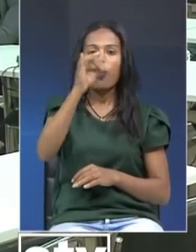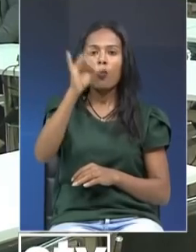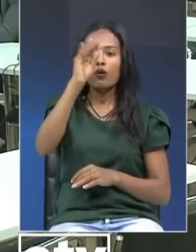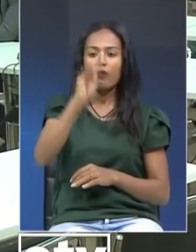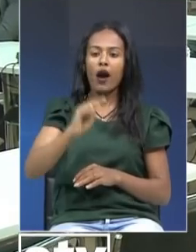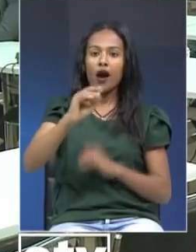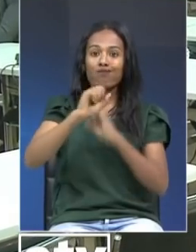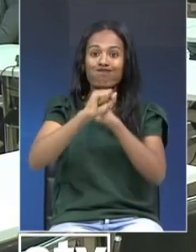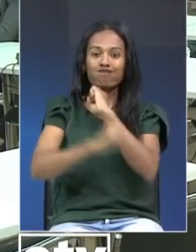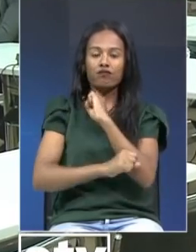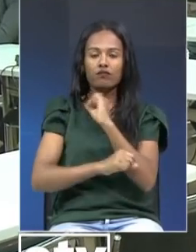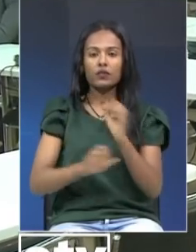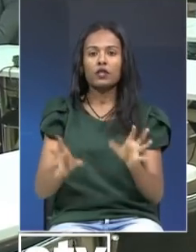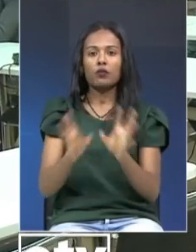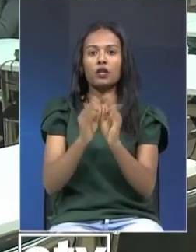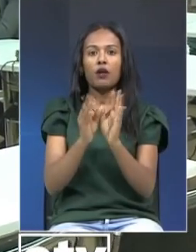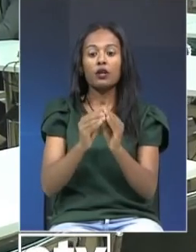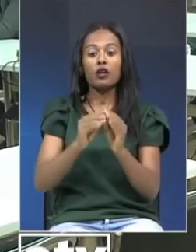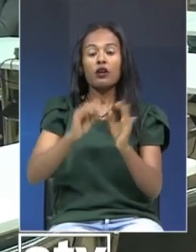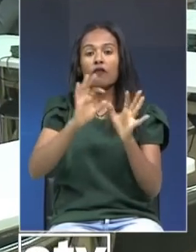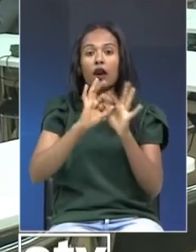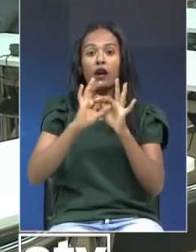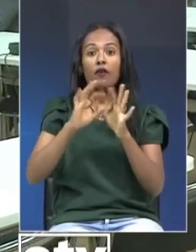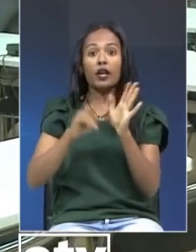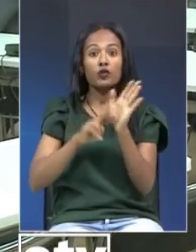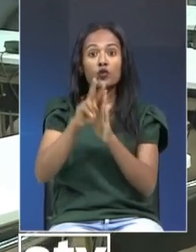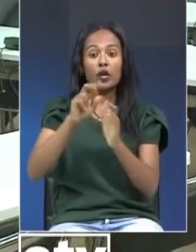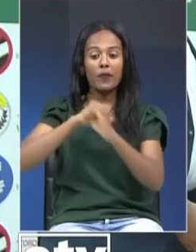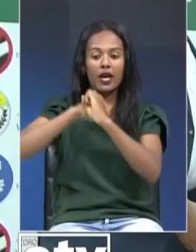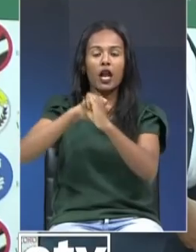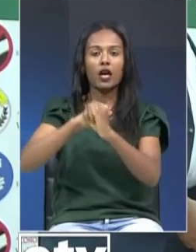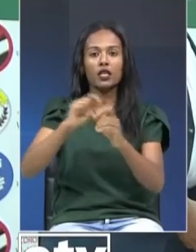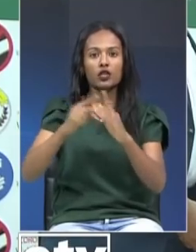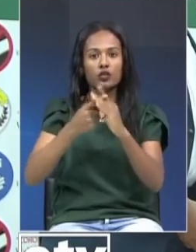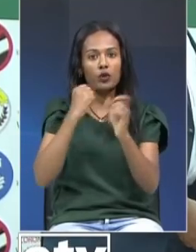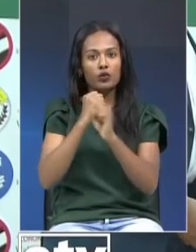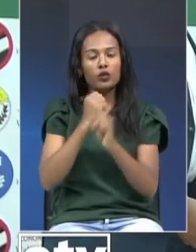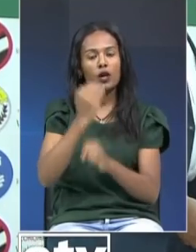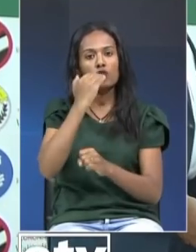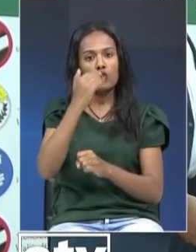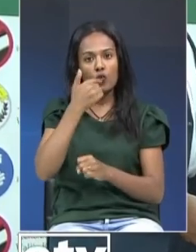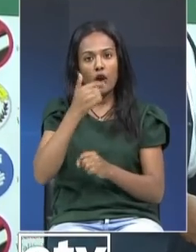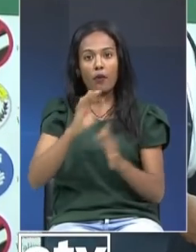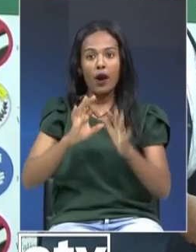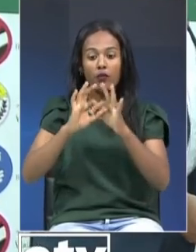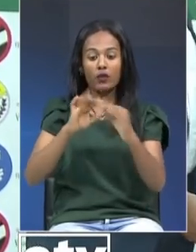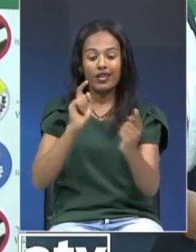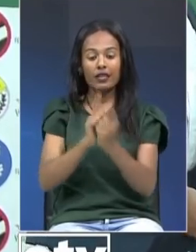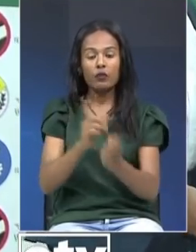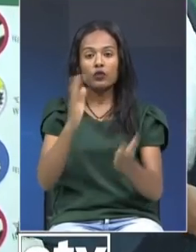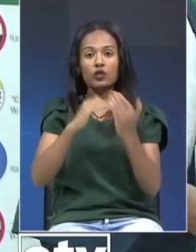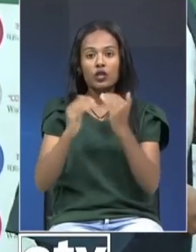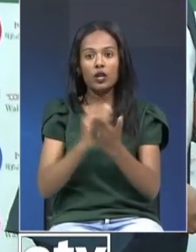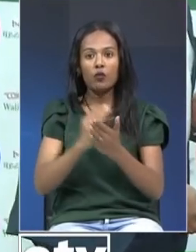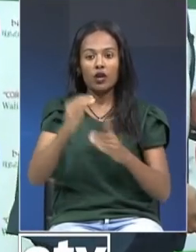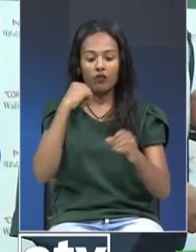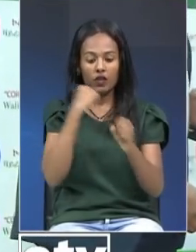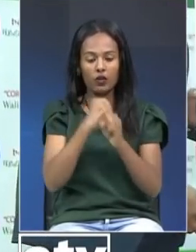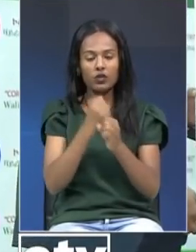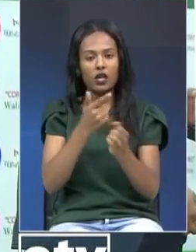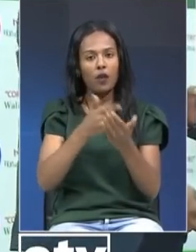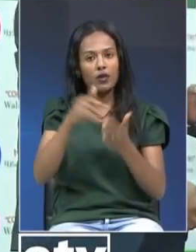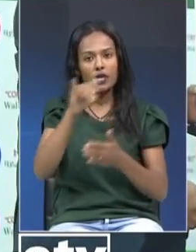ሰብሳቢ ቫይረሱን ለመከላከል የተጀመረው ስራ አበረታች ስለመሆኑ ገልጸዋል። ማህበሩ አሁንም የገጠመውን ችግር ለመቅረፍ እንደሚሰራም